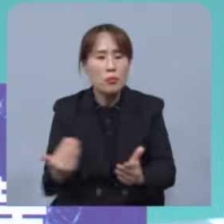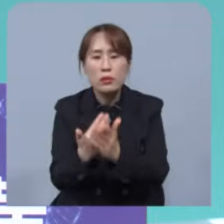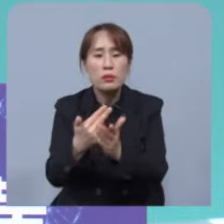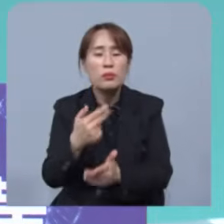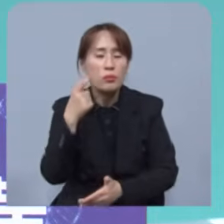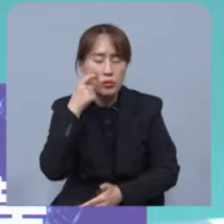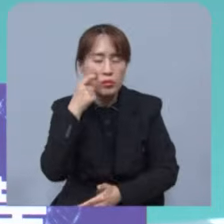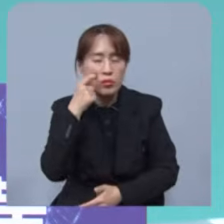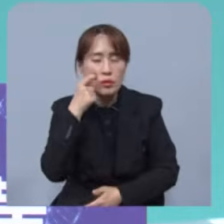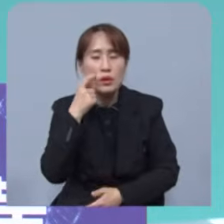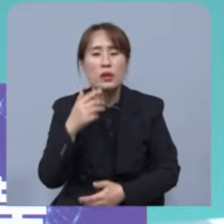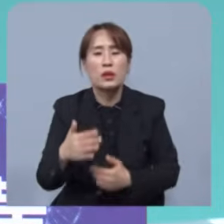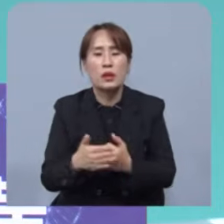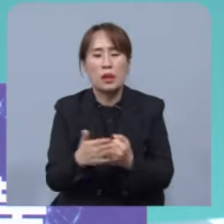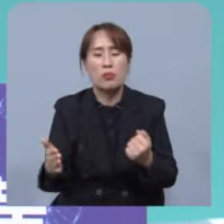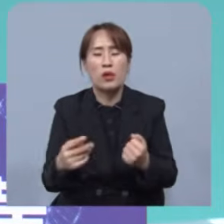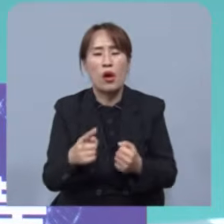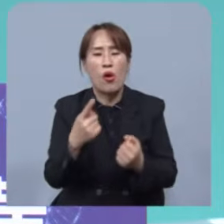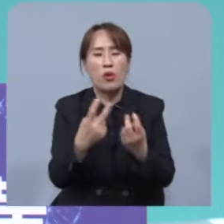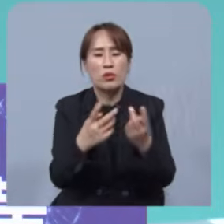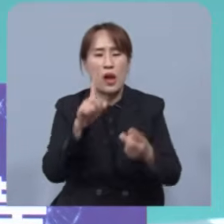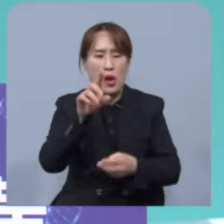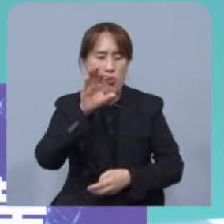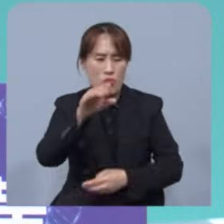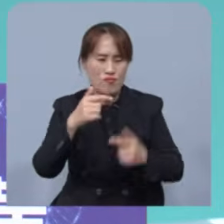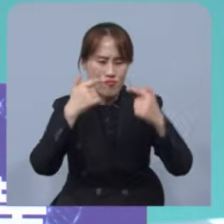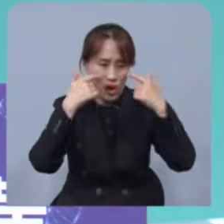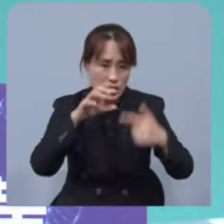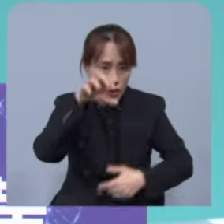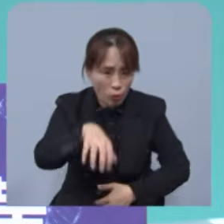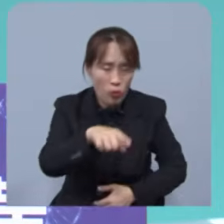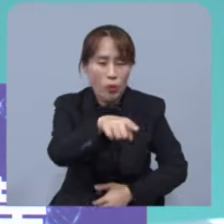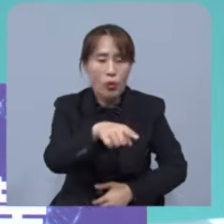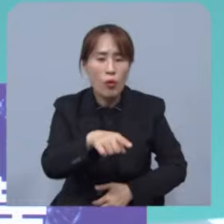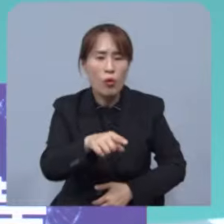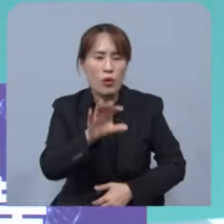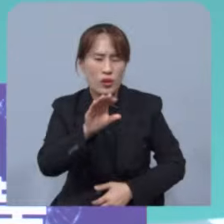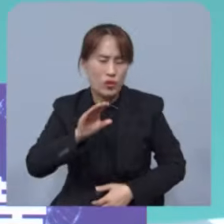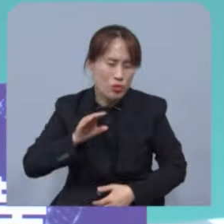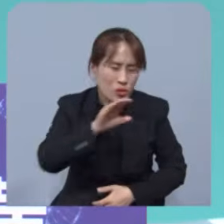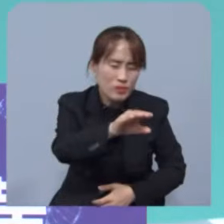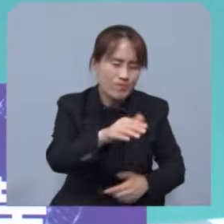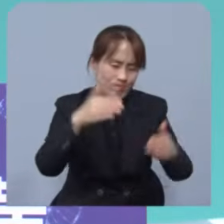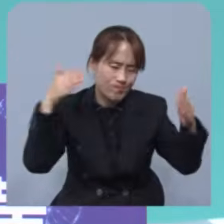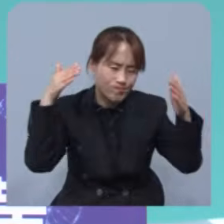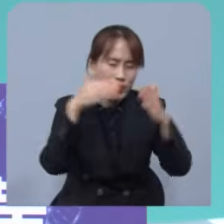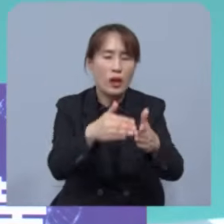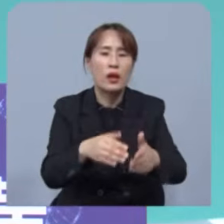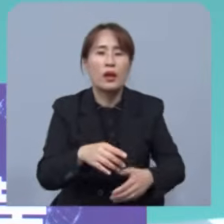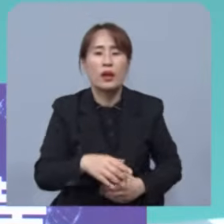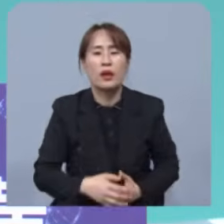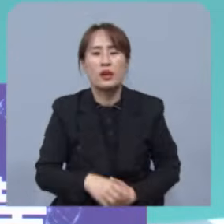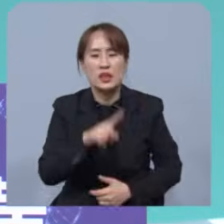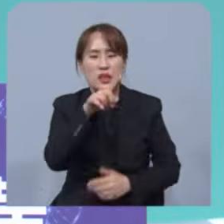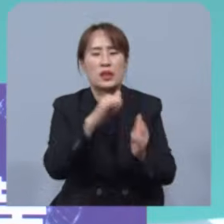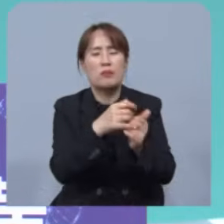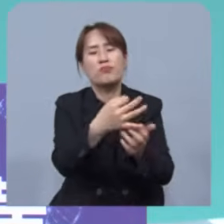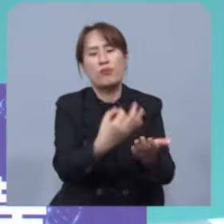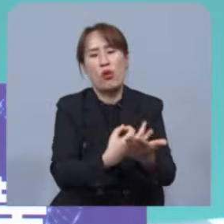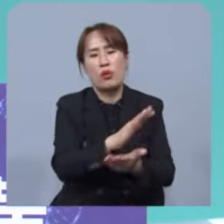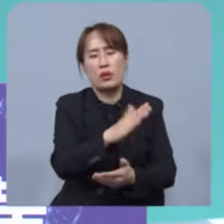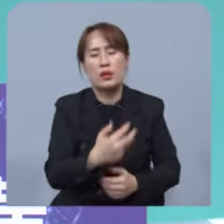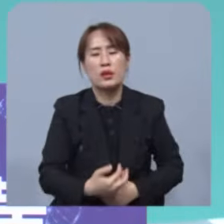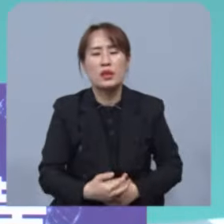거죠. 그렇게 되면 한 군데 몰아가지고 소위 올인했죠. 제가 그 얘기하는 거죠.